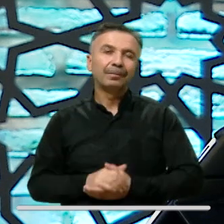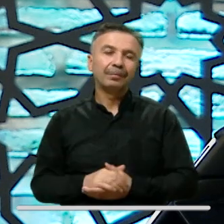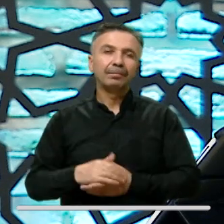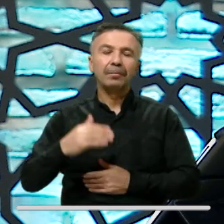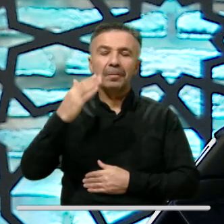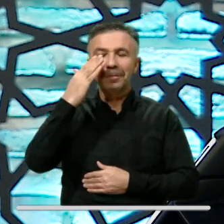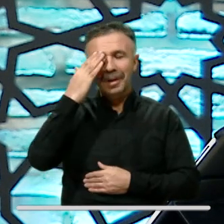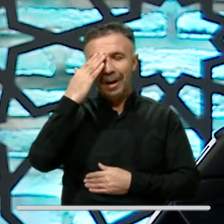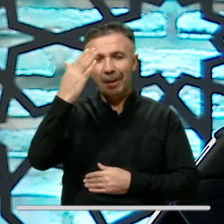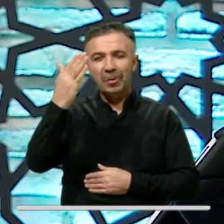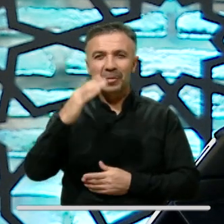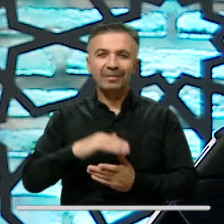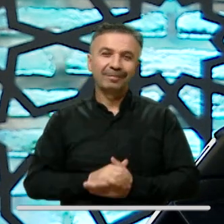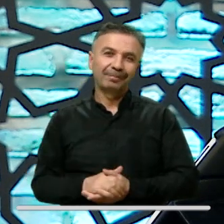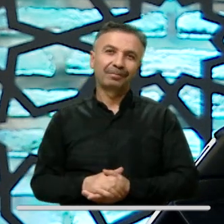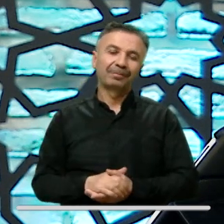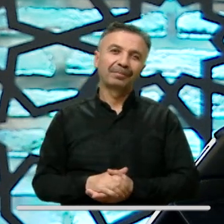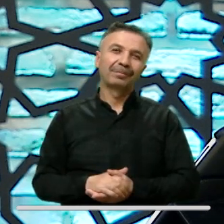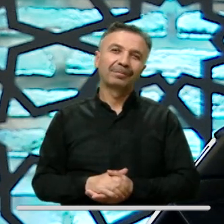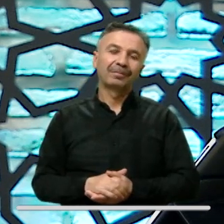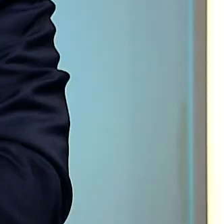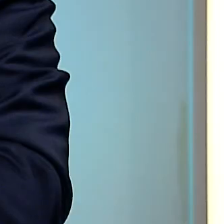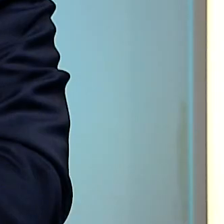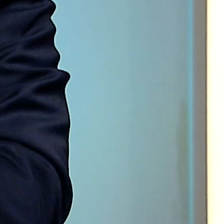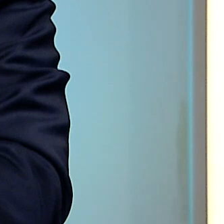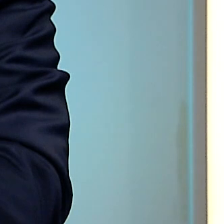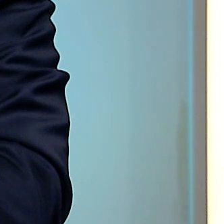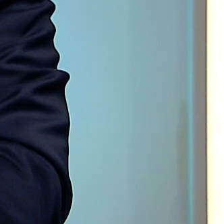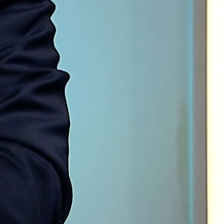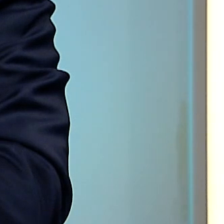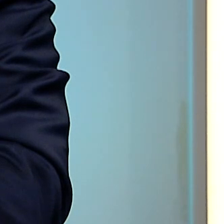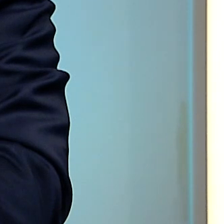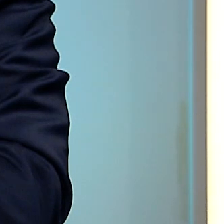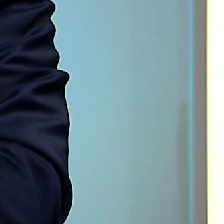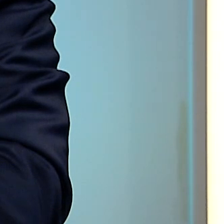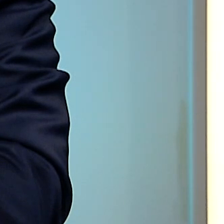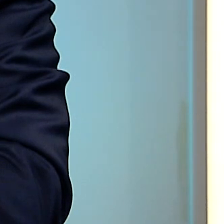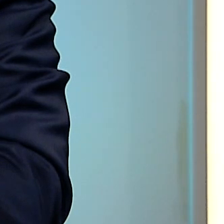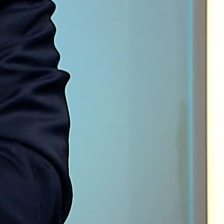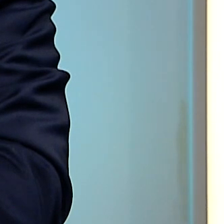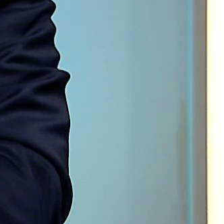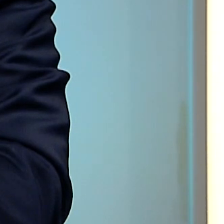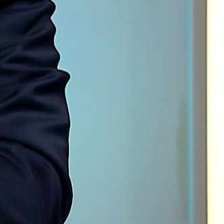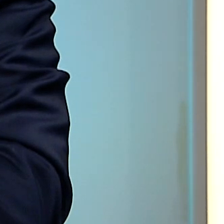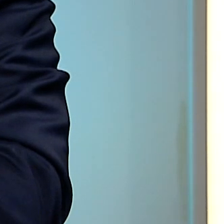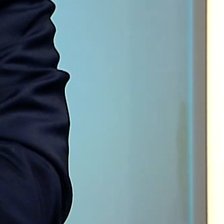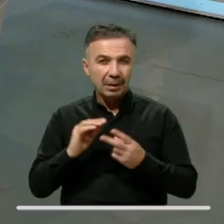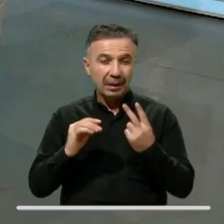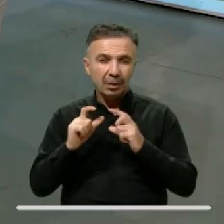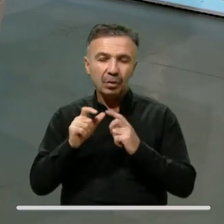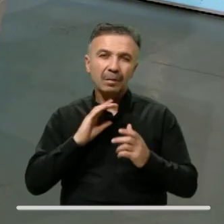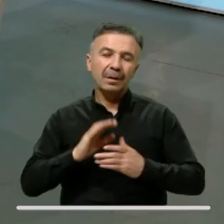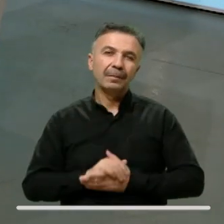Selamun aleyküm. Ve aleyküm selam Selahattin abi. Hayırlı akşamlar hocam. Allah razı olsun. Mübarek olsun da söylüyorum. Hocam iki tane sorum